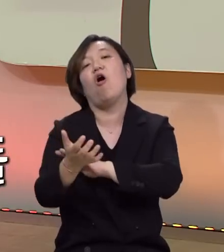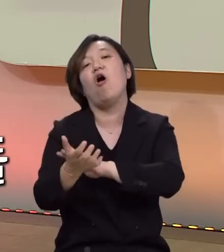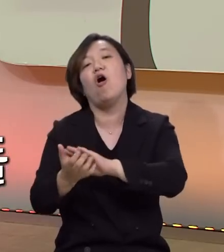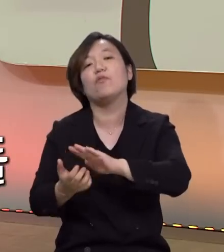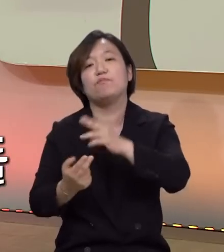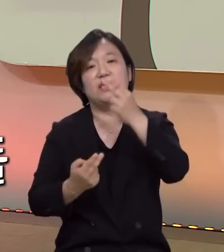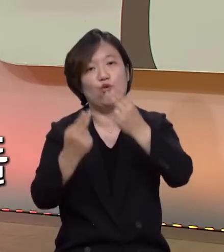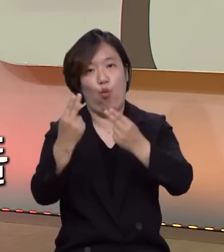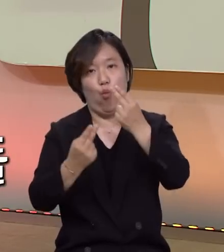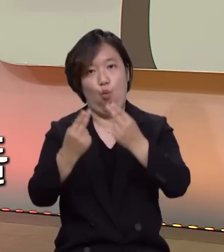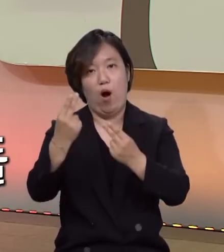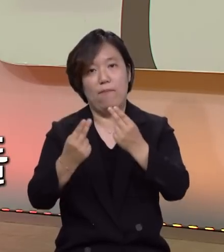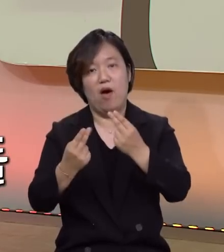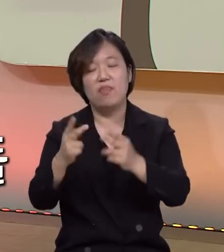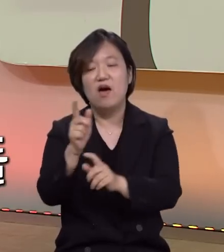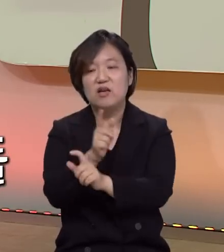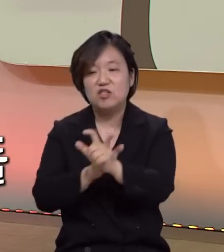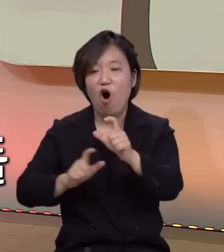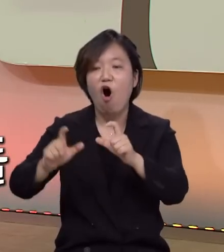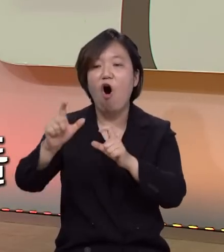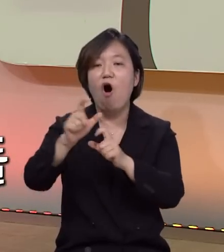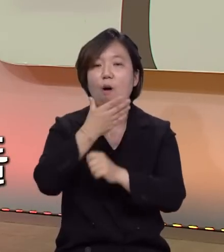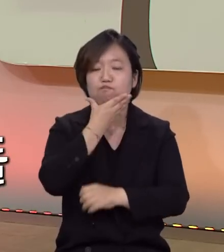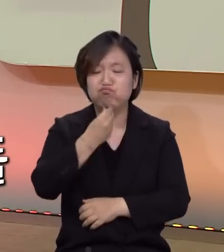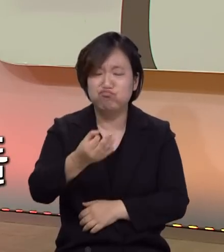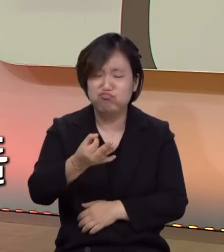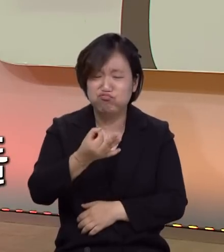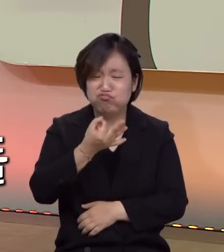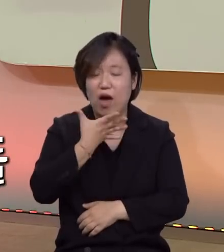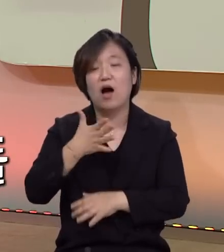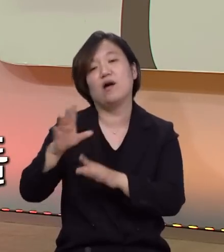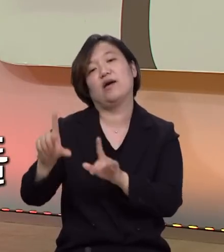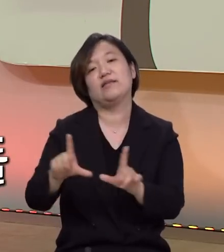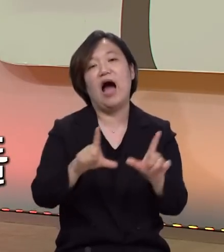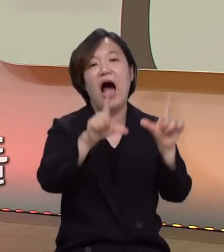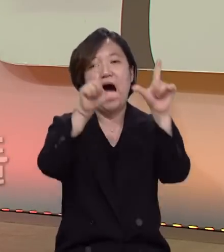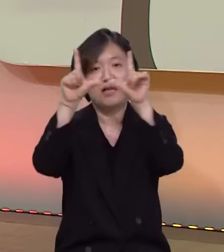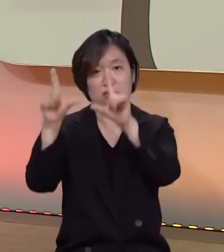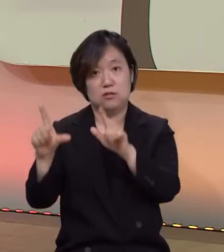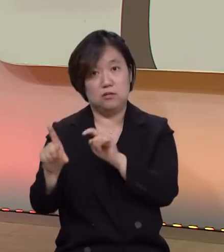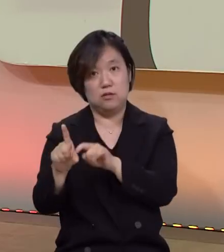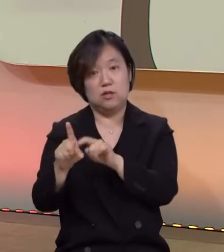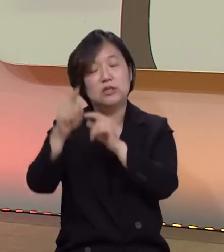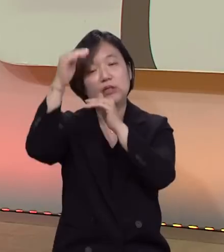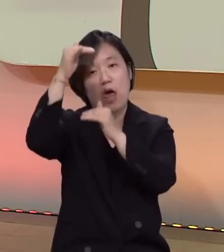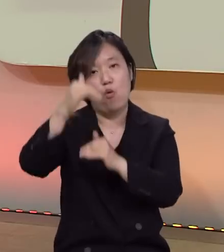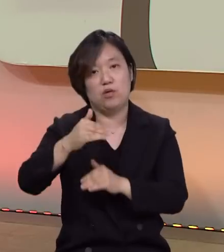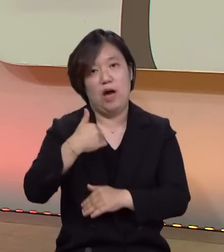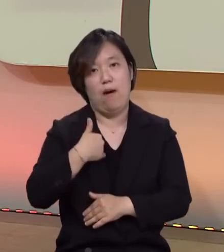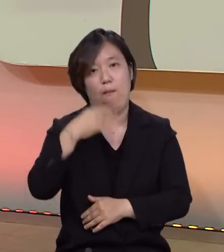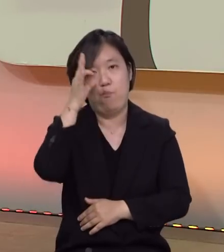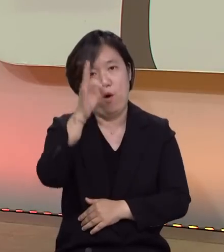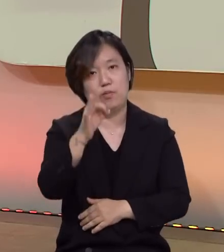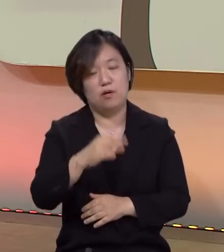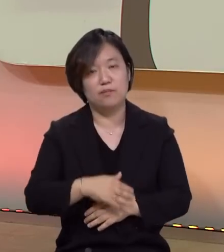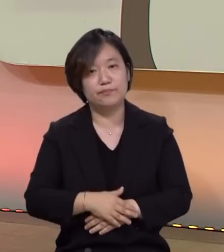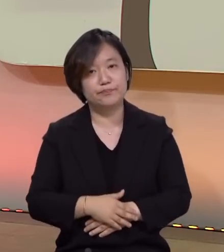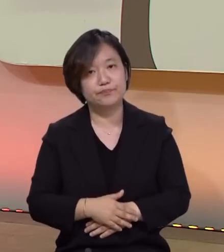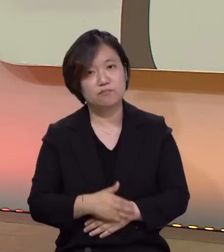부루하고 불행한 삶을 살게 되었다라는 그런 다큐멘터리를 보고 제가